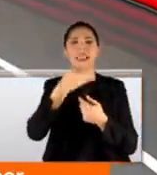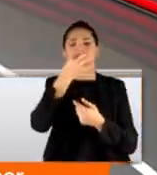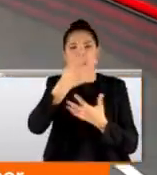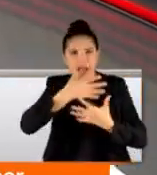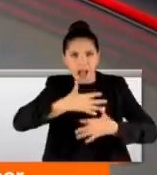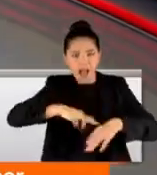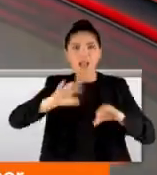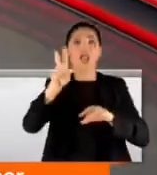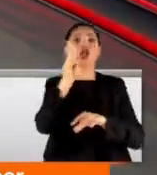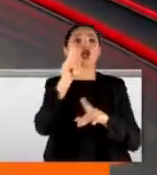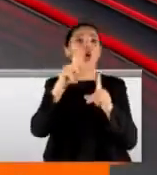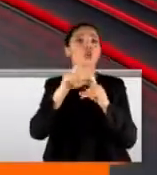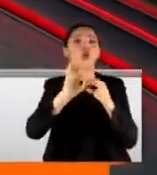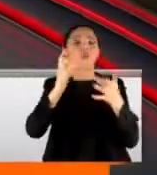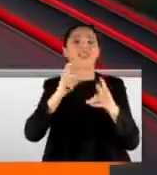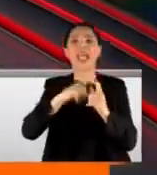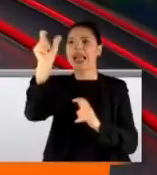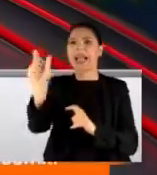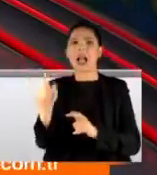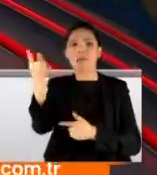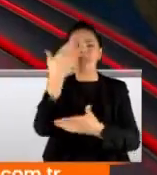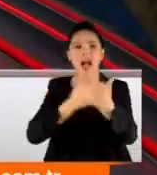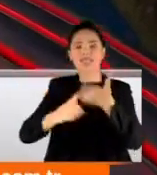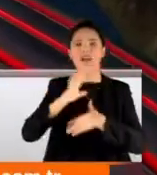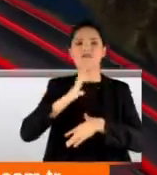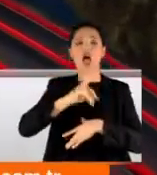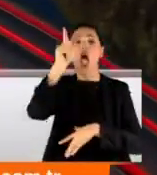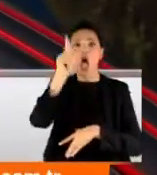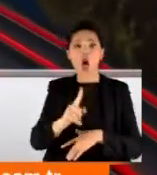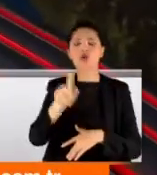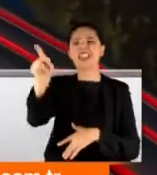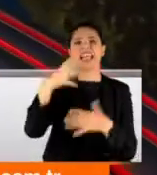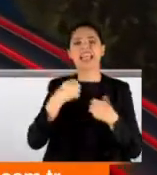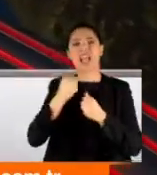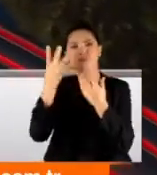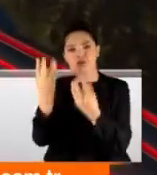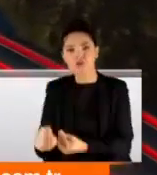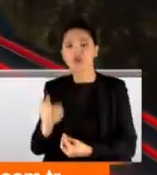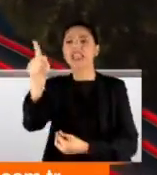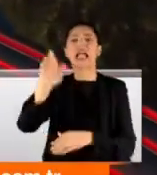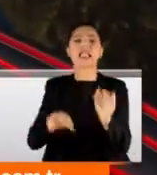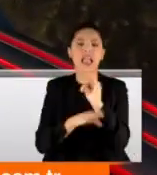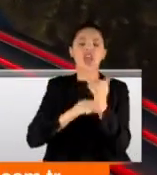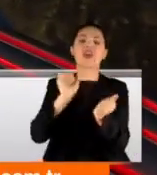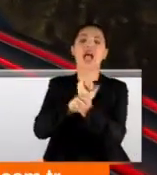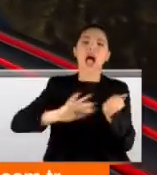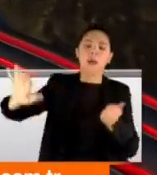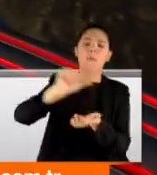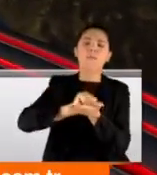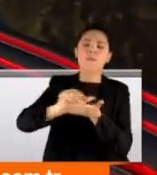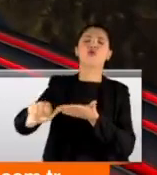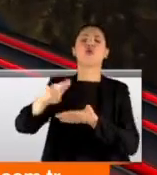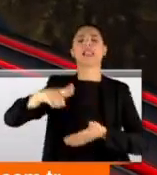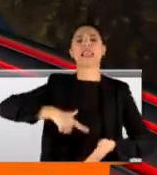hazırlanırken son durum ne? Gamze Elçi'ye gidelim dediğimiz gibi. Gamze, öncelikle sana geçmiş olsun, sen de yaşadığın ailene, tüm İzmirlilere geçmiş